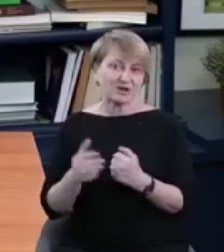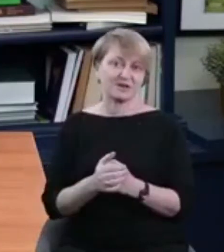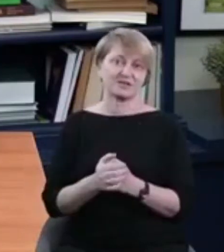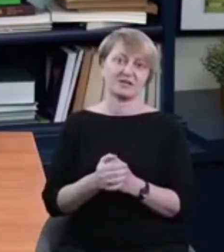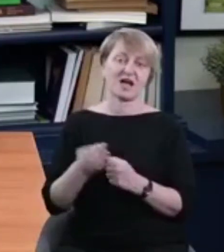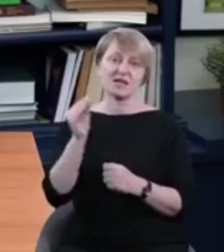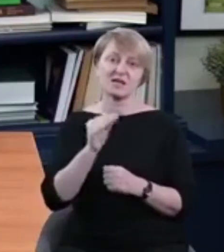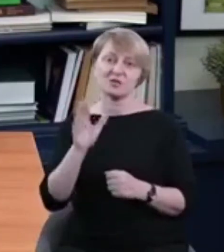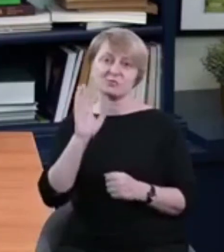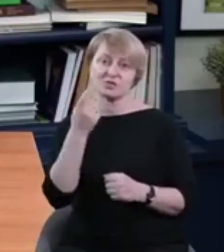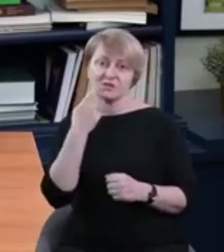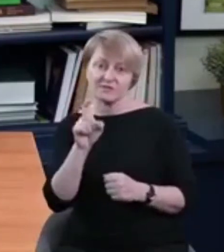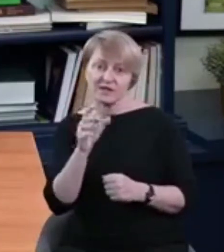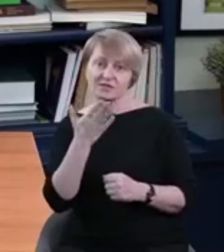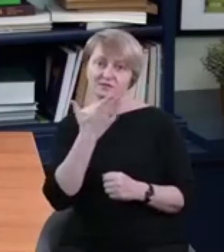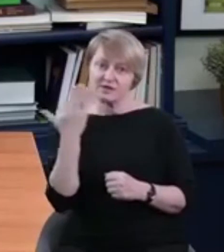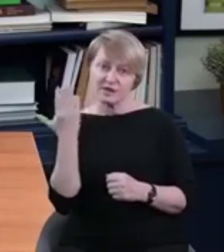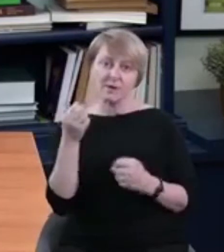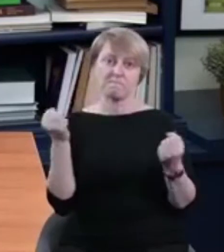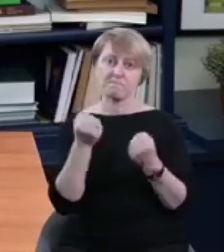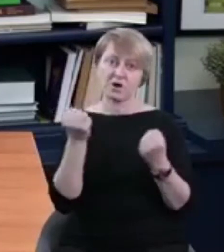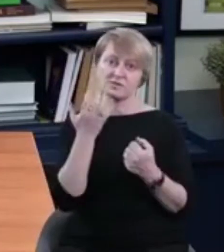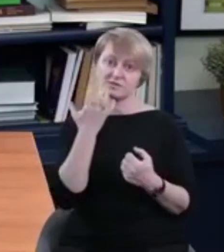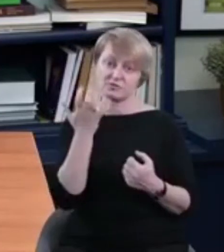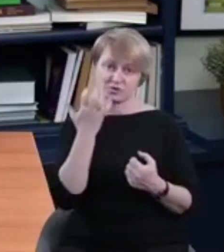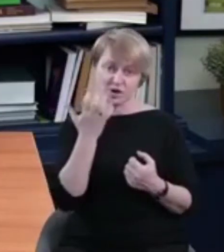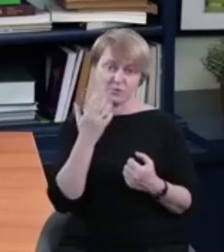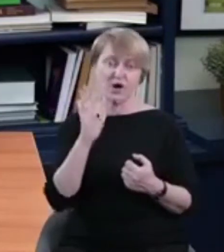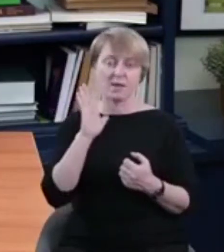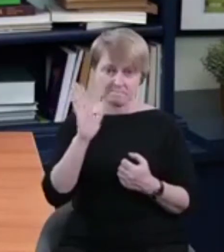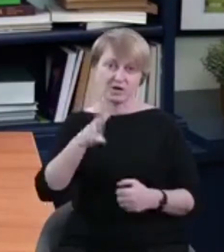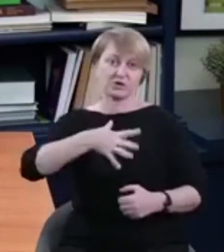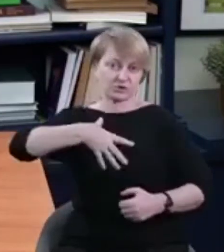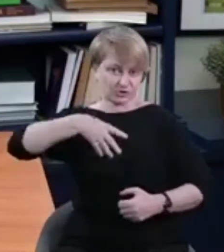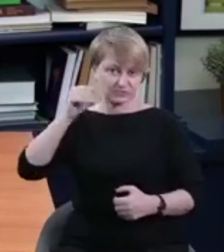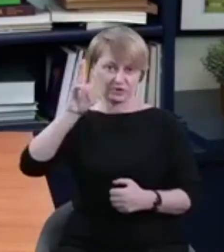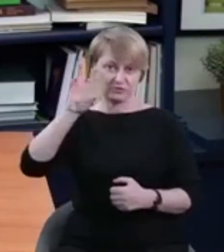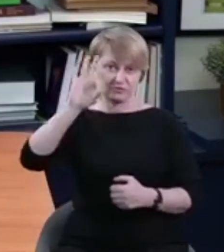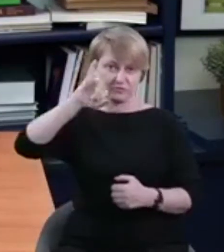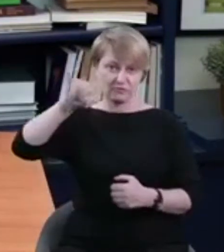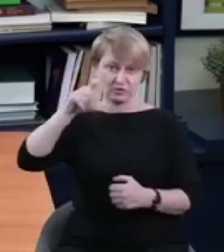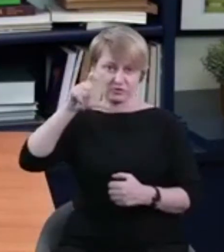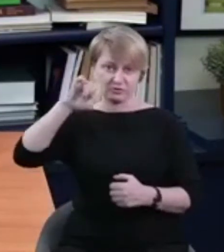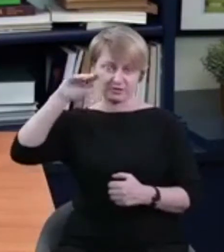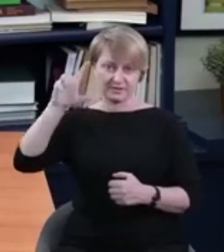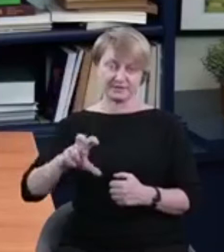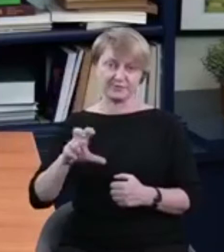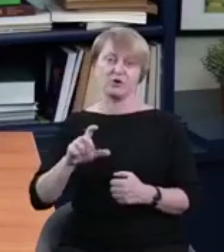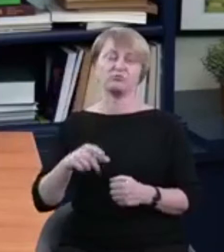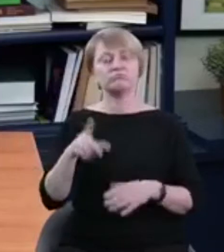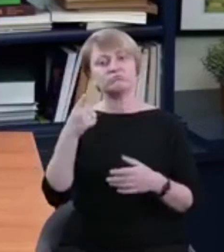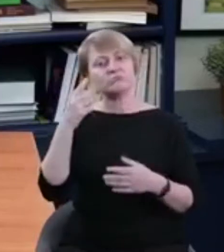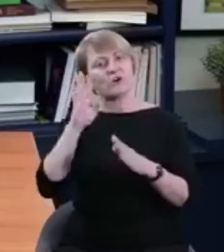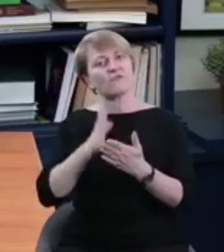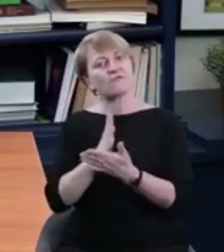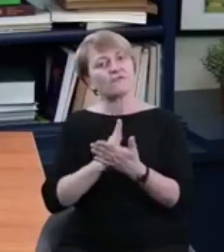świecie więc nie jest zbyt ciepło ale ale zrobimy oczywiście świętować duchowej w tym roku mam nadzieję że uda nam się wszystkim bo koordynować taki